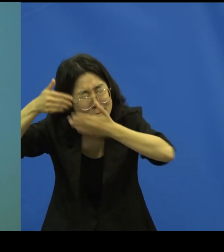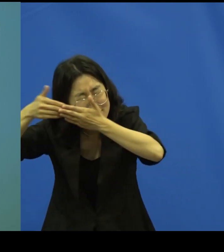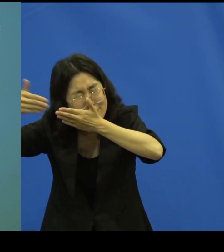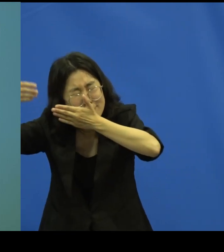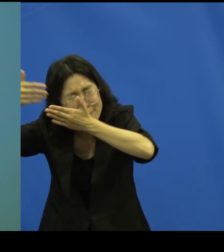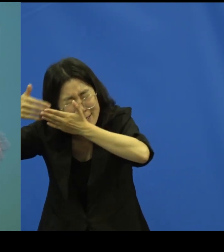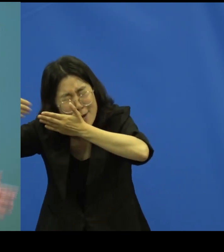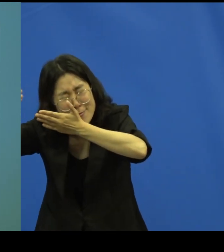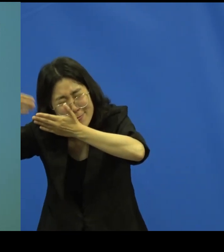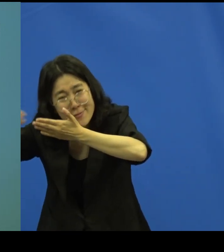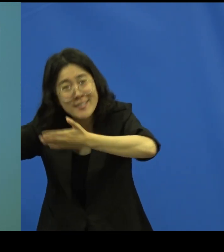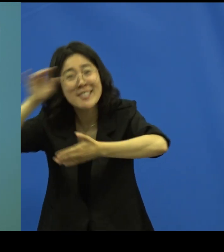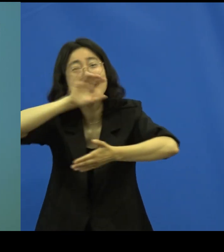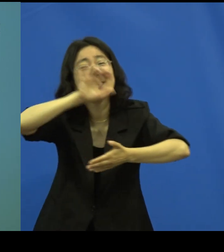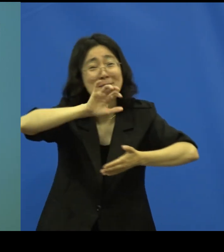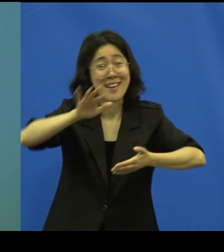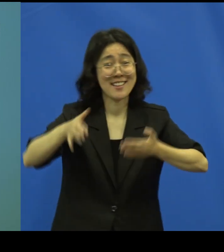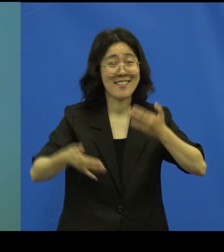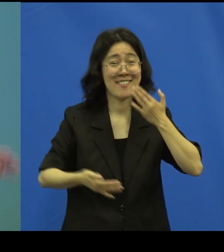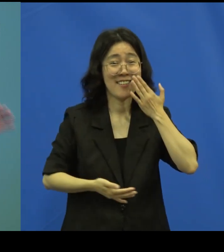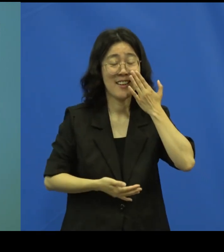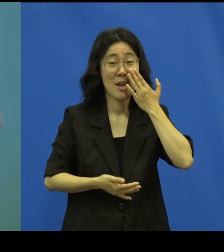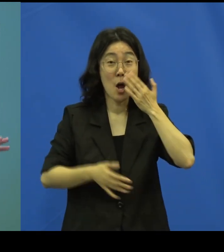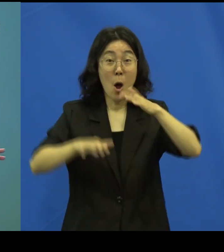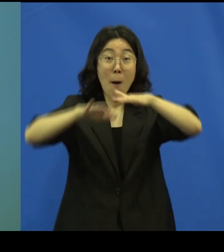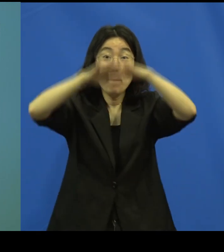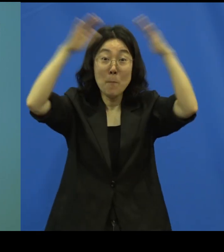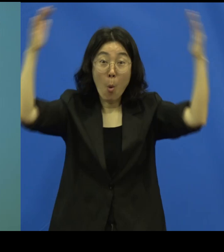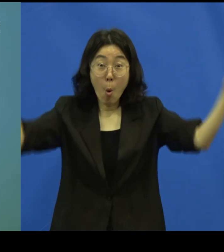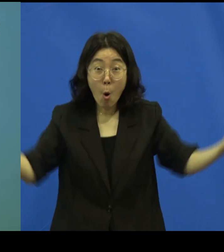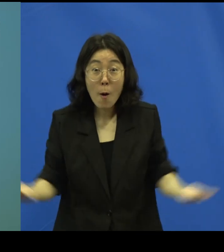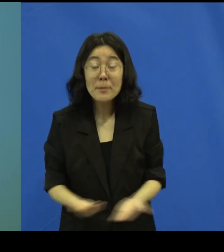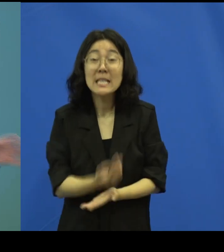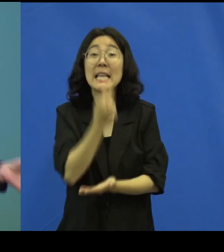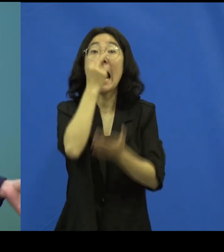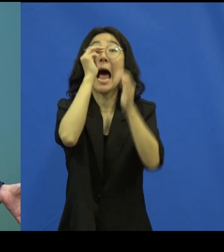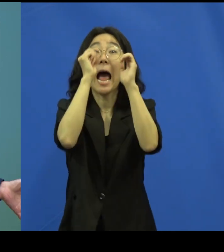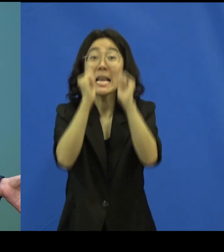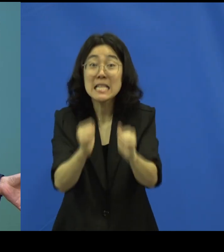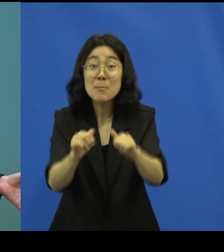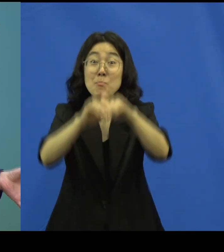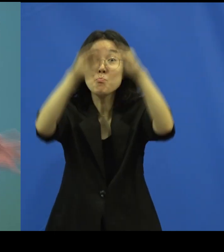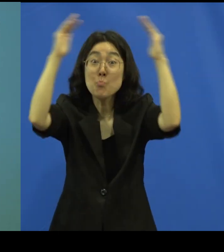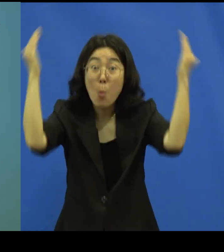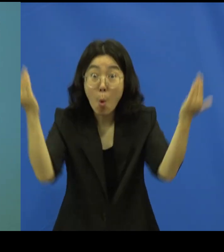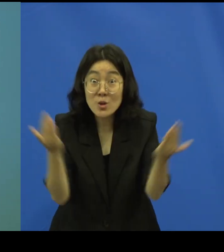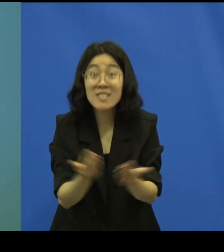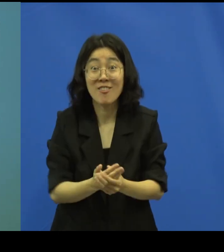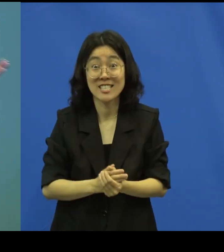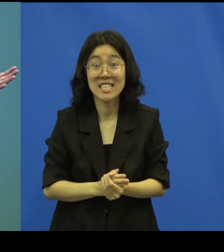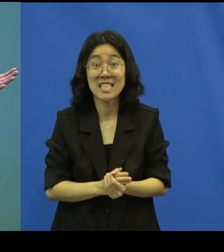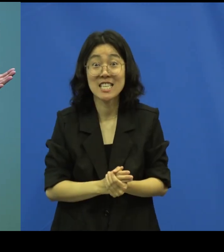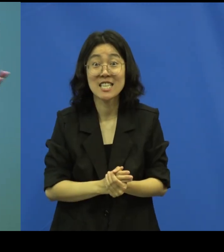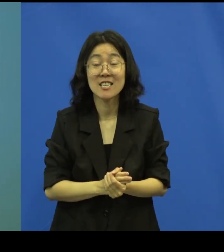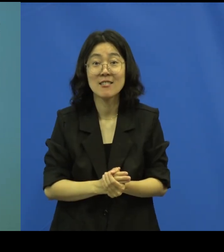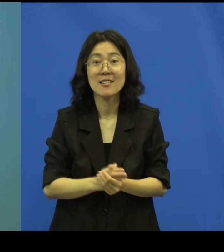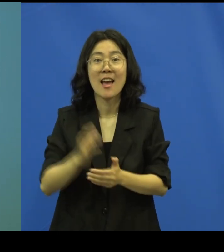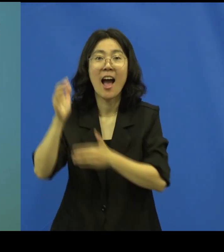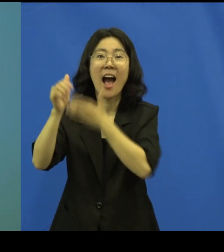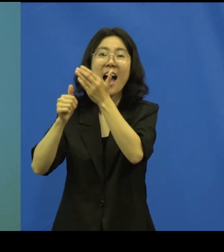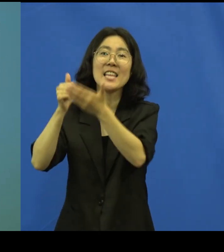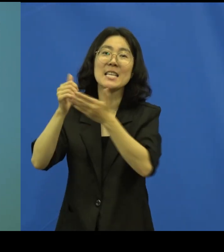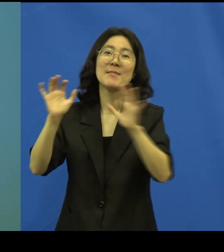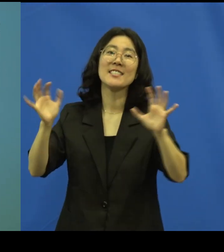한마디로 모든 피조물들이 다 찬양하는 거예요. 살아있는 존재와 살아있지 않는 모든 것. 존재하는 건 다